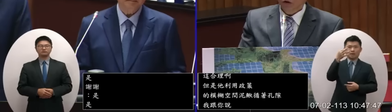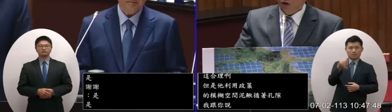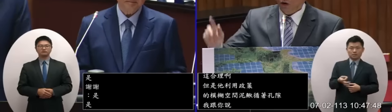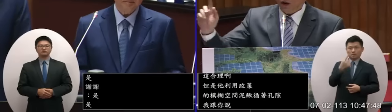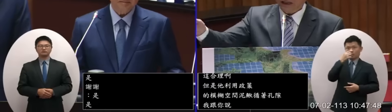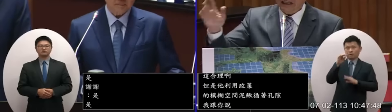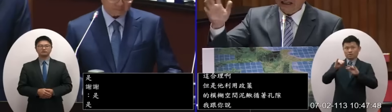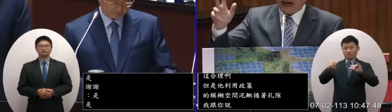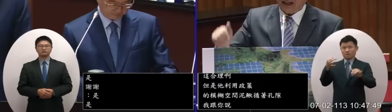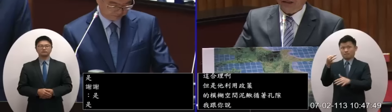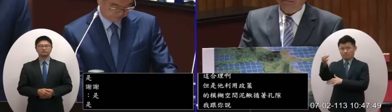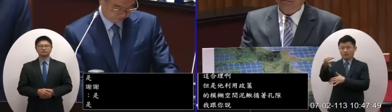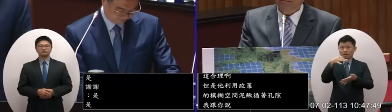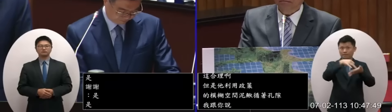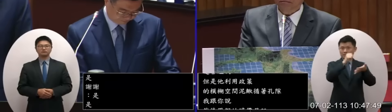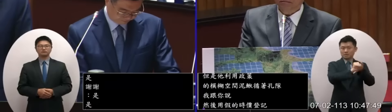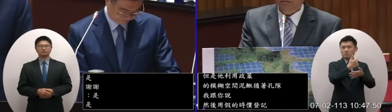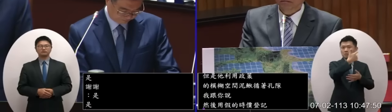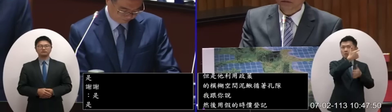我登记6亿，